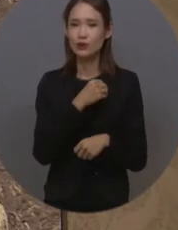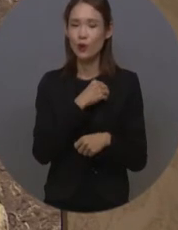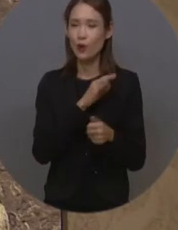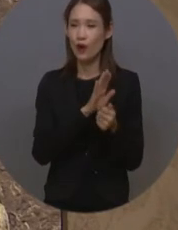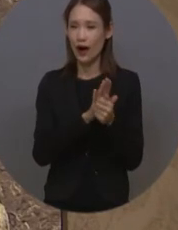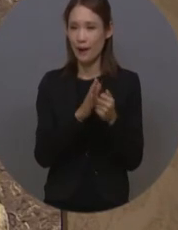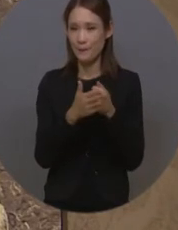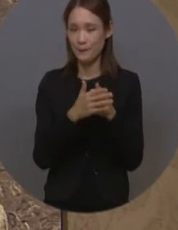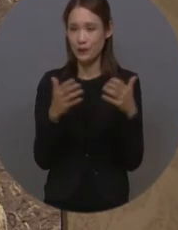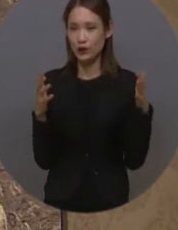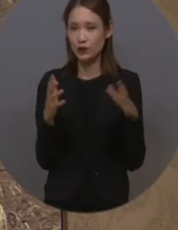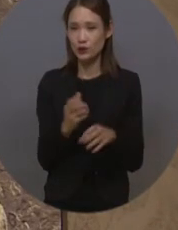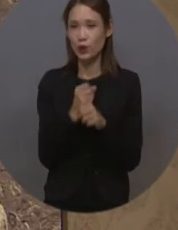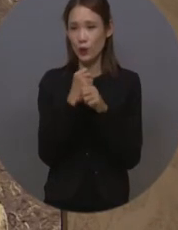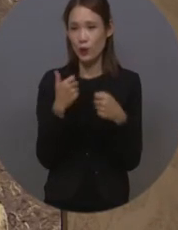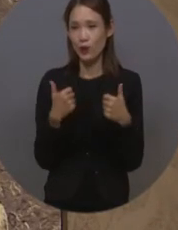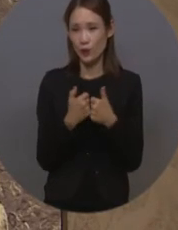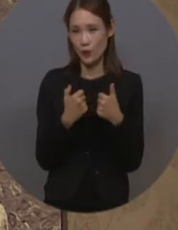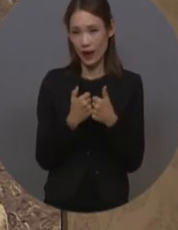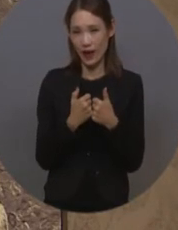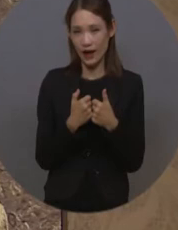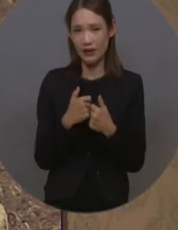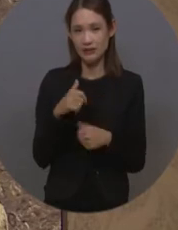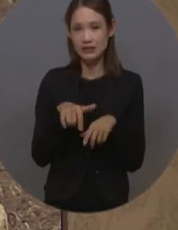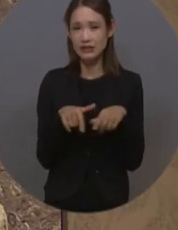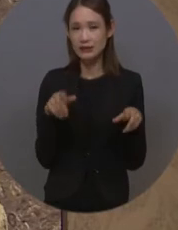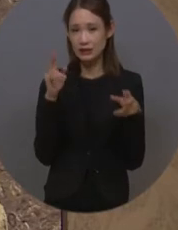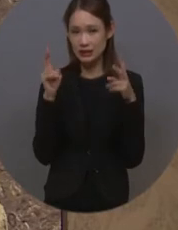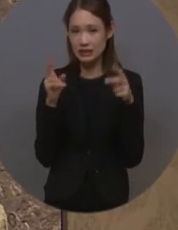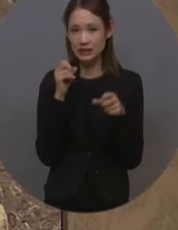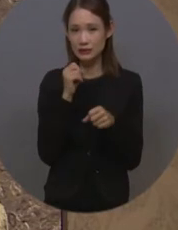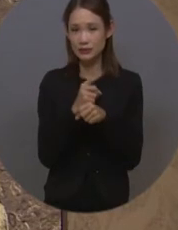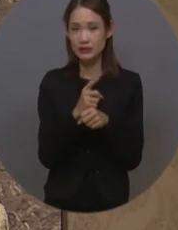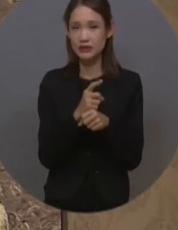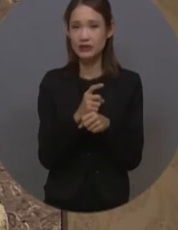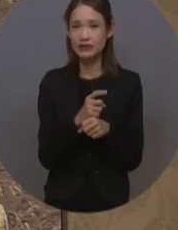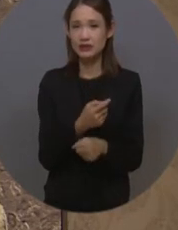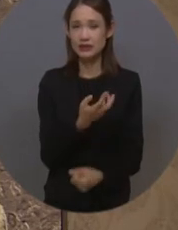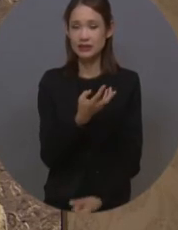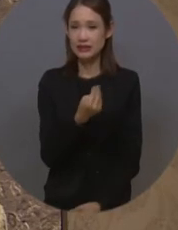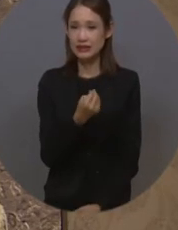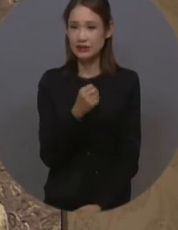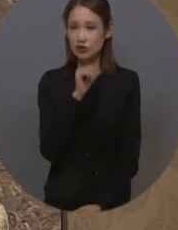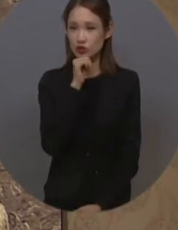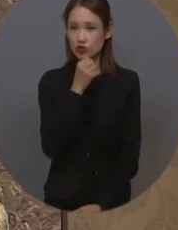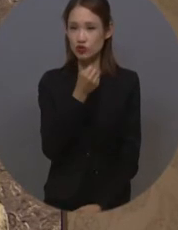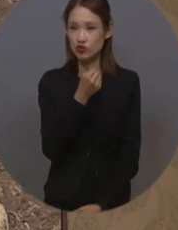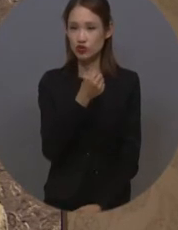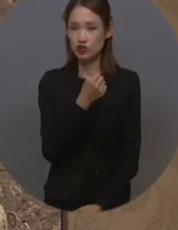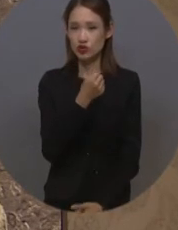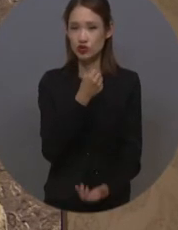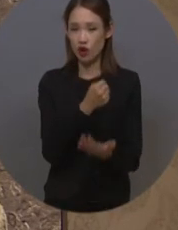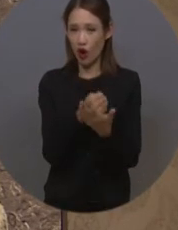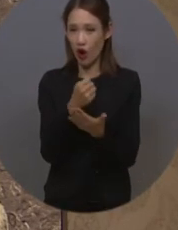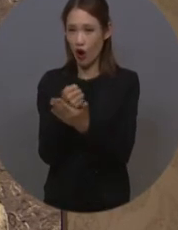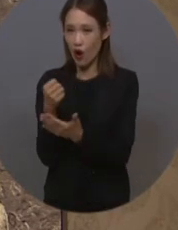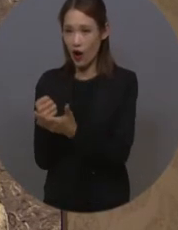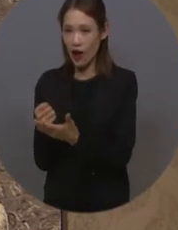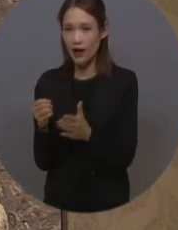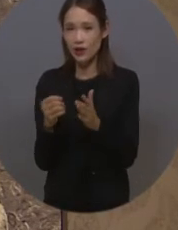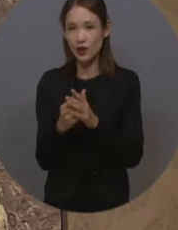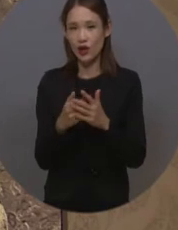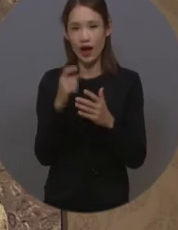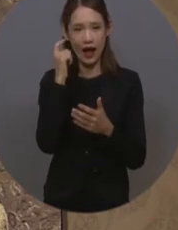총회에서 예. 일반 회사는 이미 치수를 정해놓고 그 신발을 알아서 맞춰서